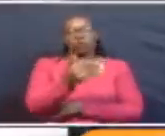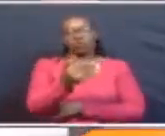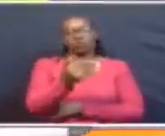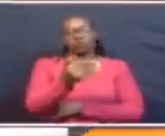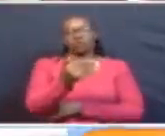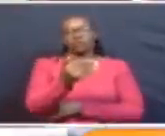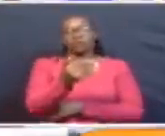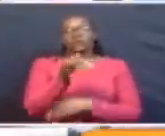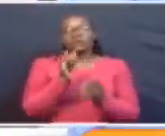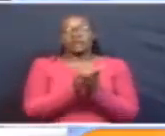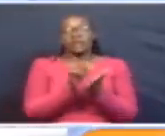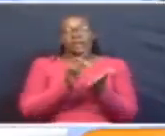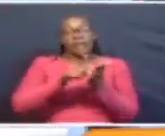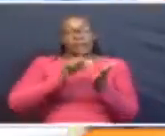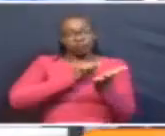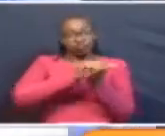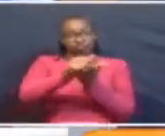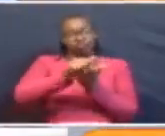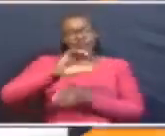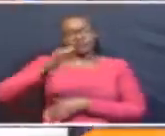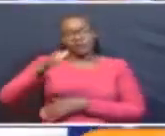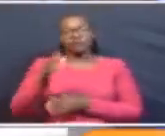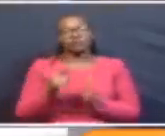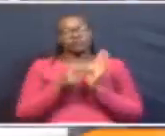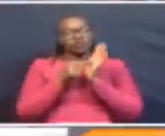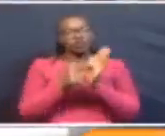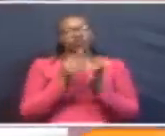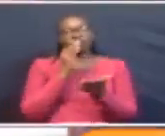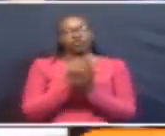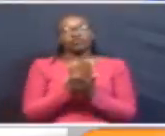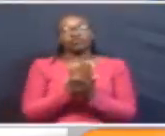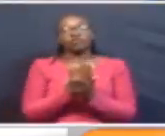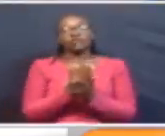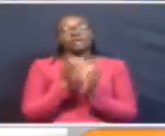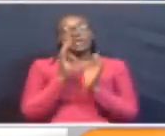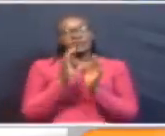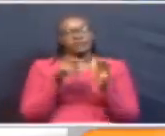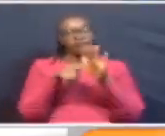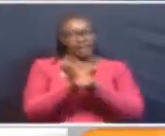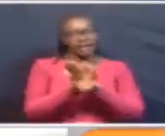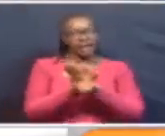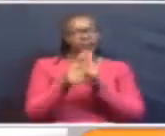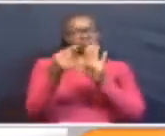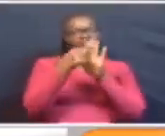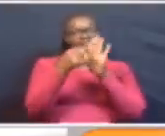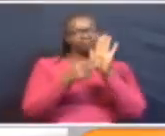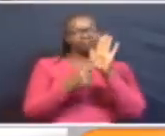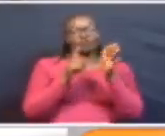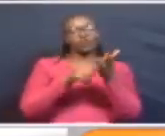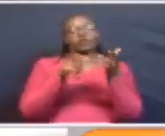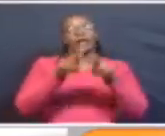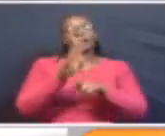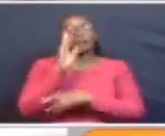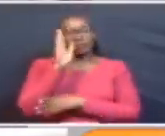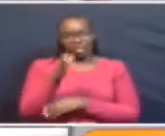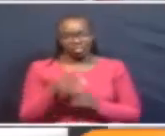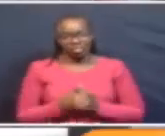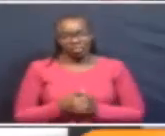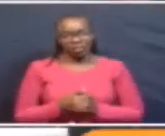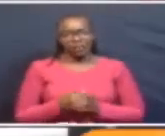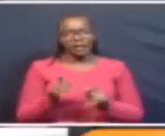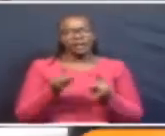ilani iliyochapishwa na kaunti ikiweka bayana adabu ambayo wangekumbana nayo iwapo wangekaidi agizo hilo, ikiwemo faini